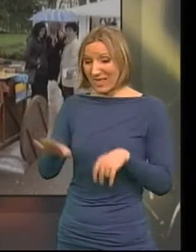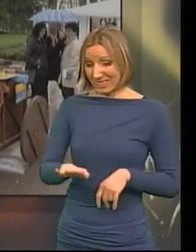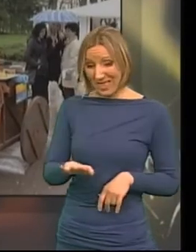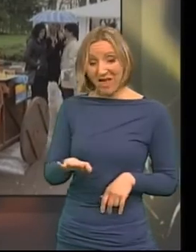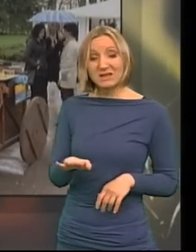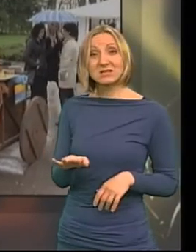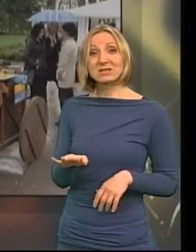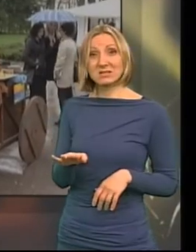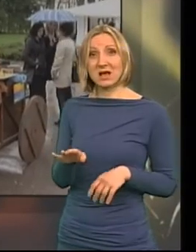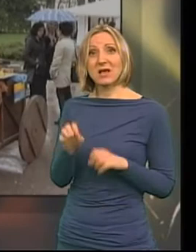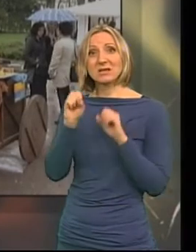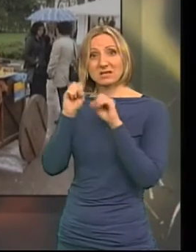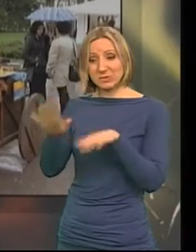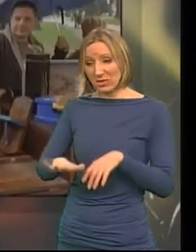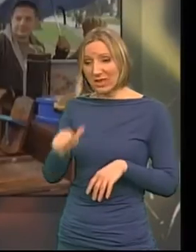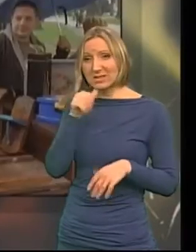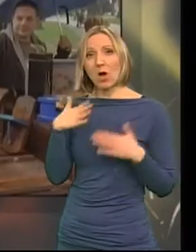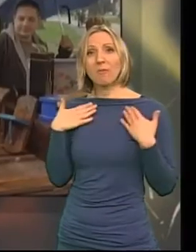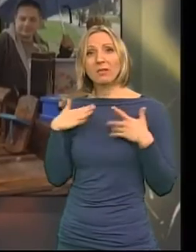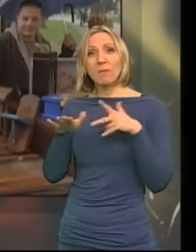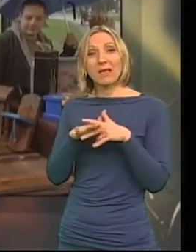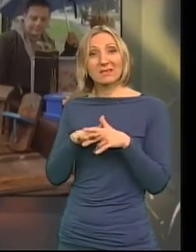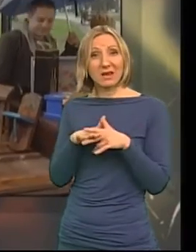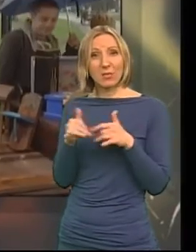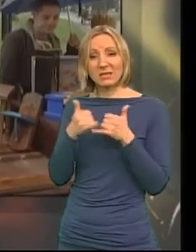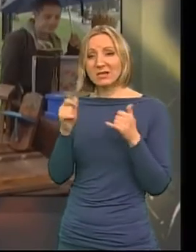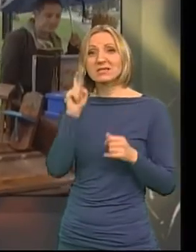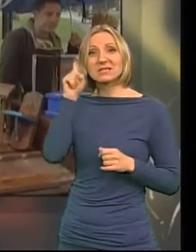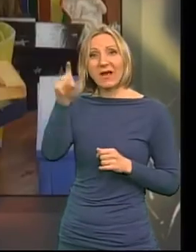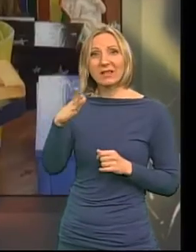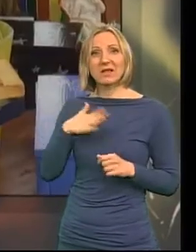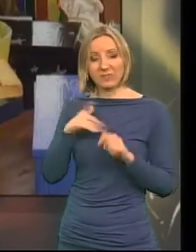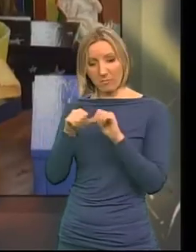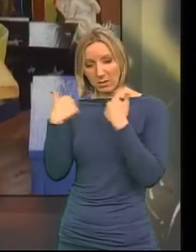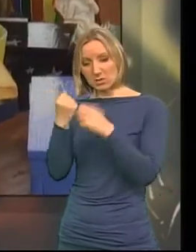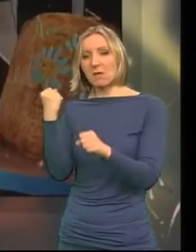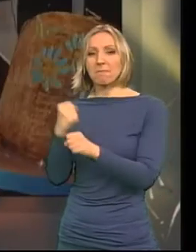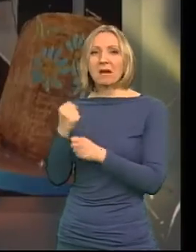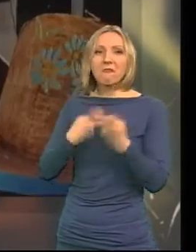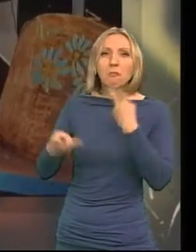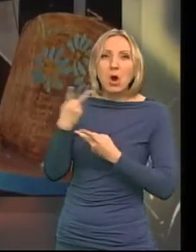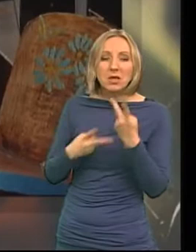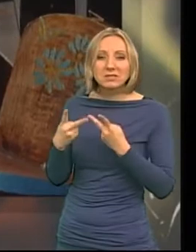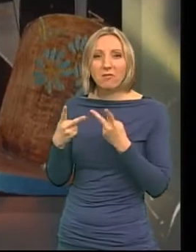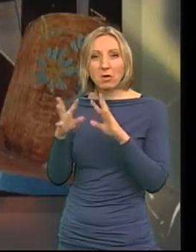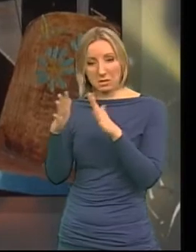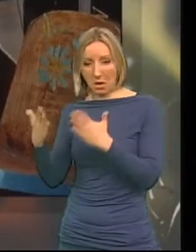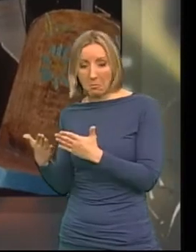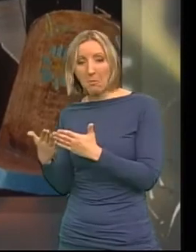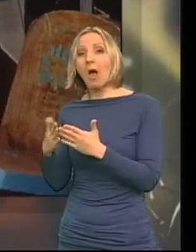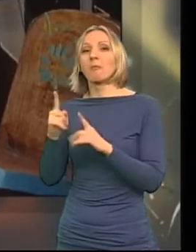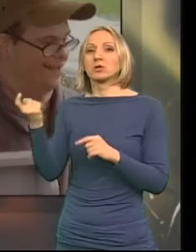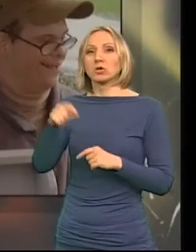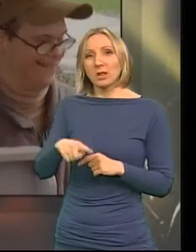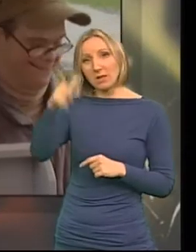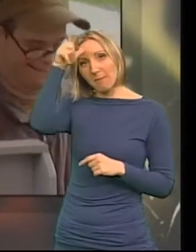Centra za smeštaj dece i omladine ometene u razvoju svakog dana na svojim radionicama prave proizvode, a onda dolaze ovde na